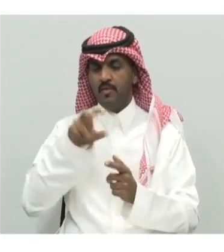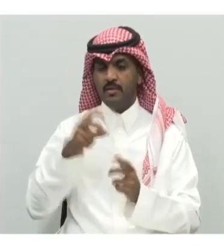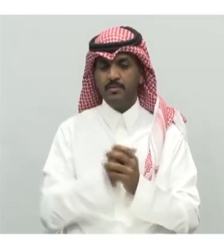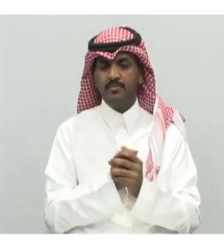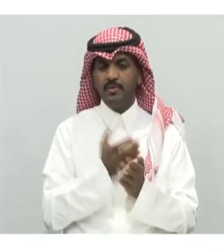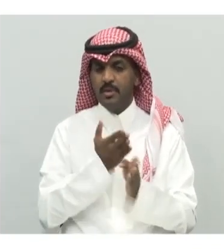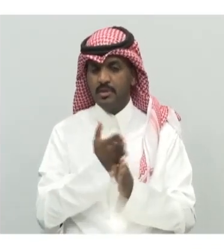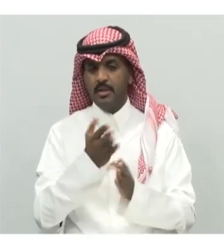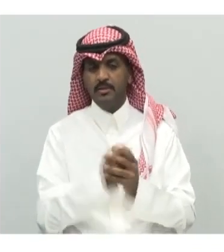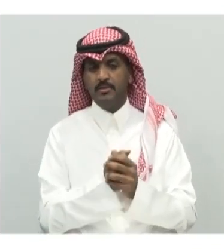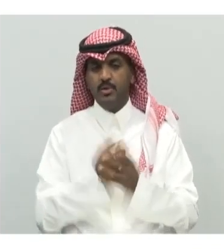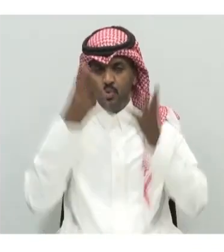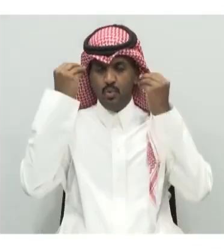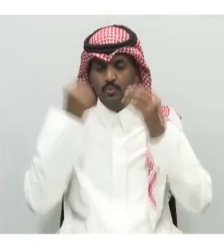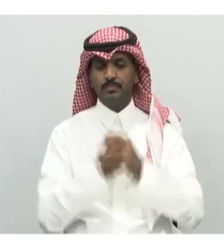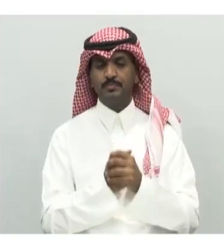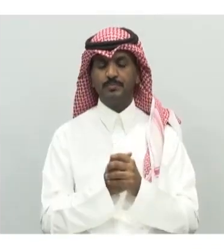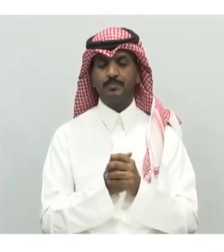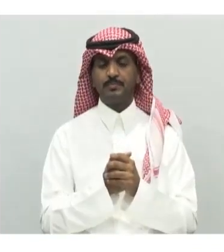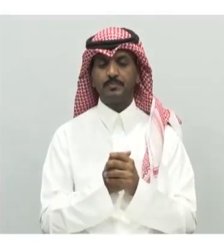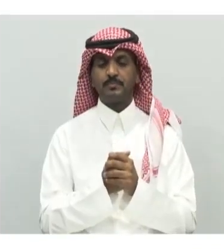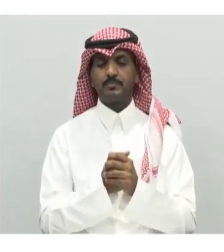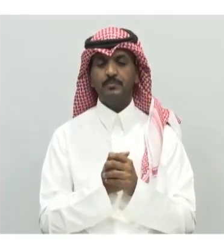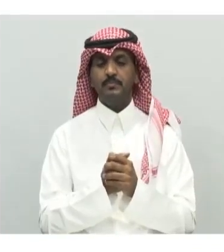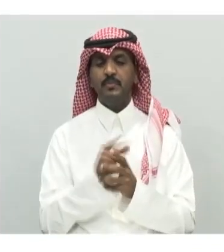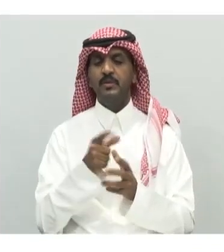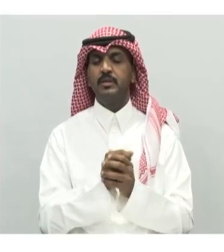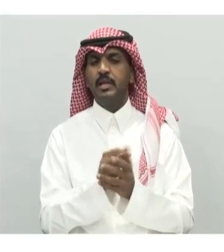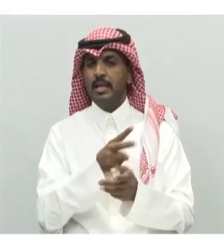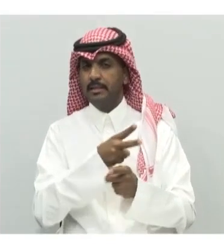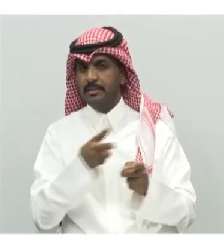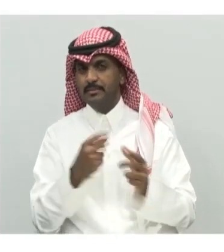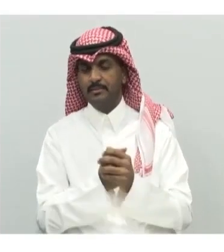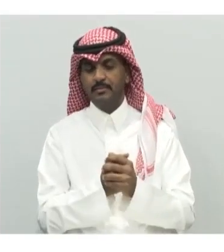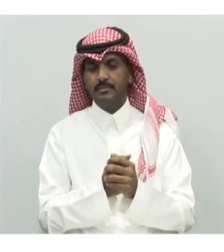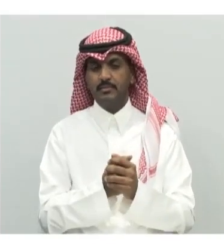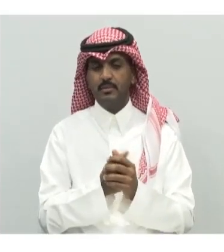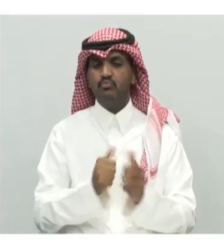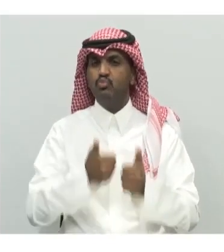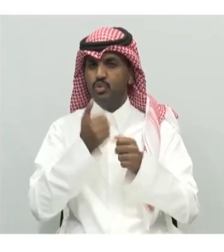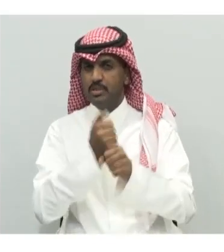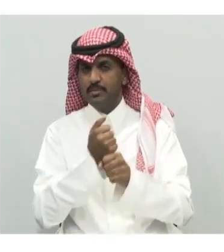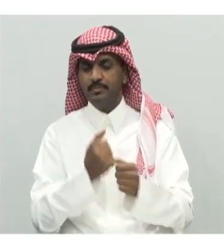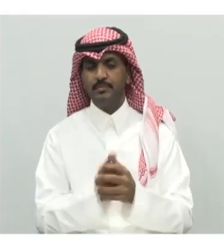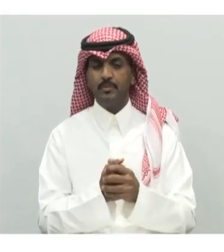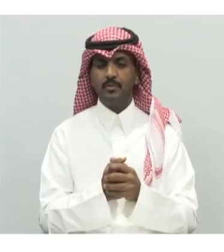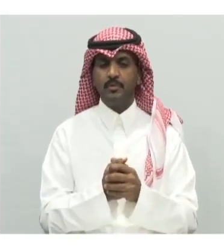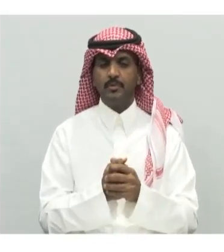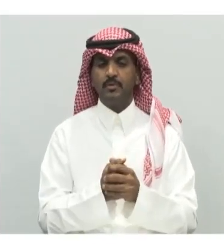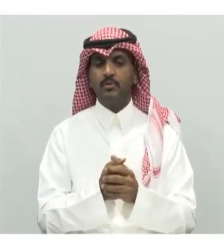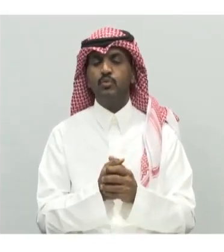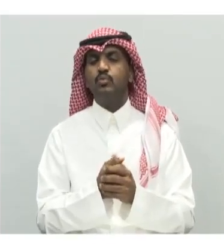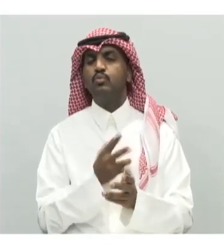مجالات العلوم لدينا العديد من المنجزات في علوم